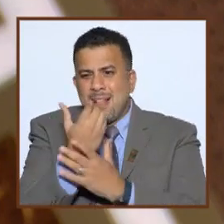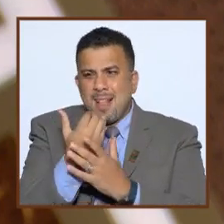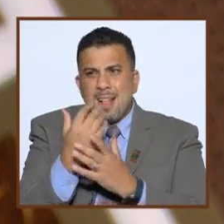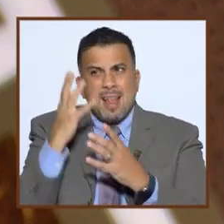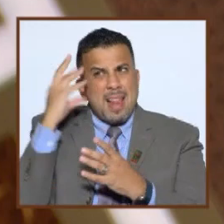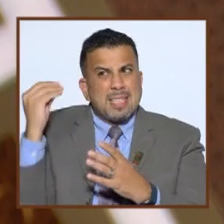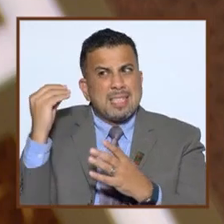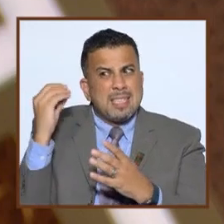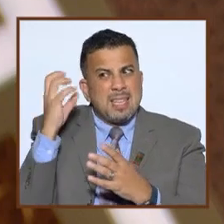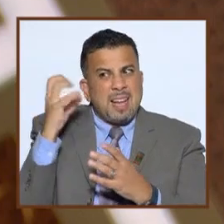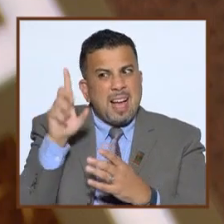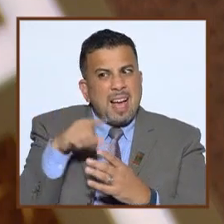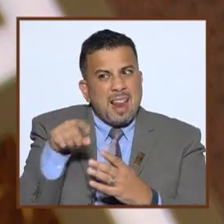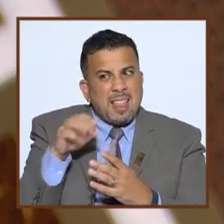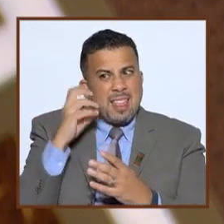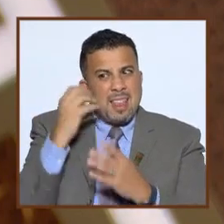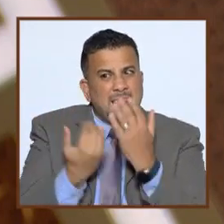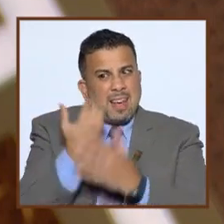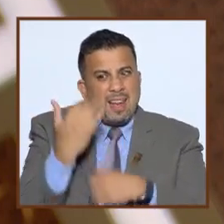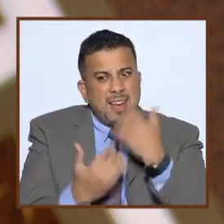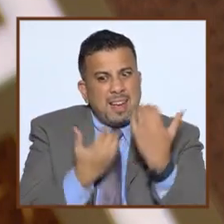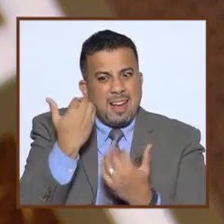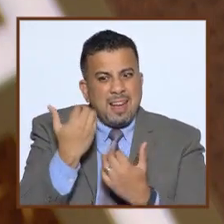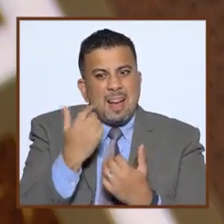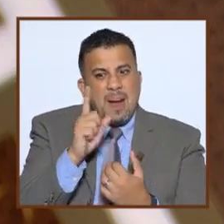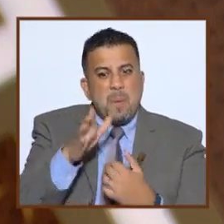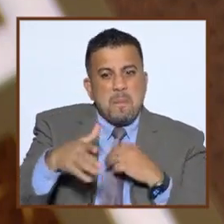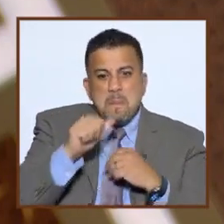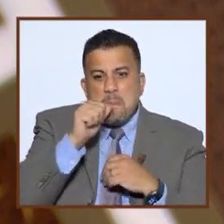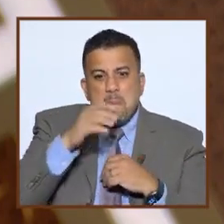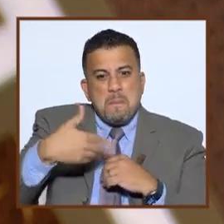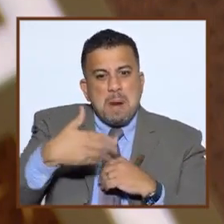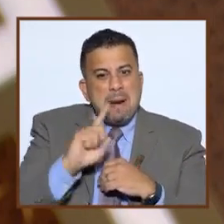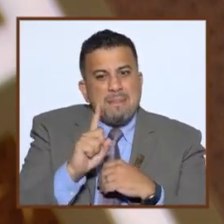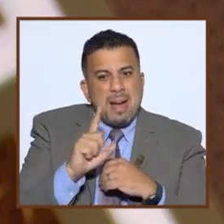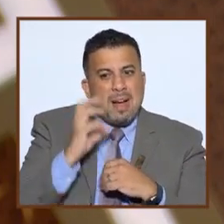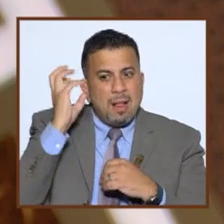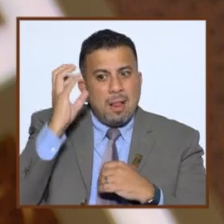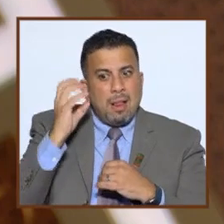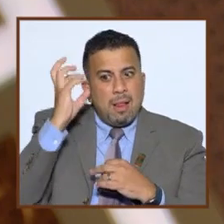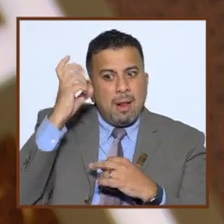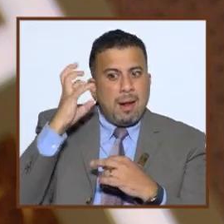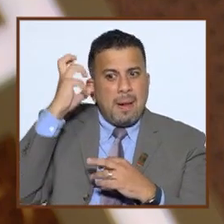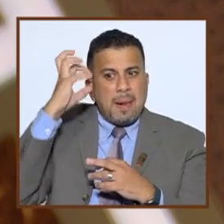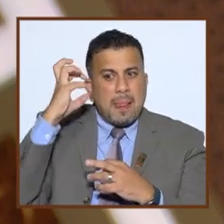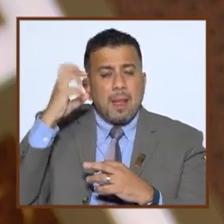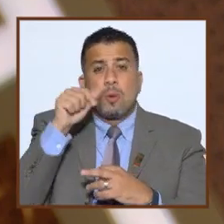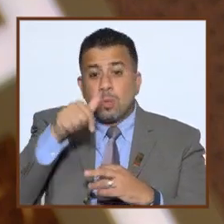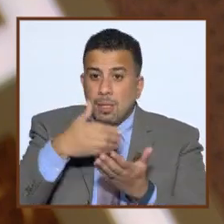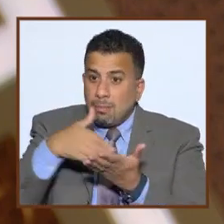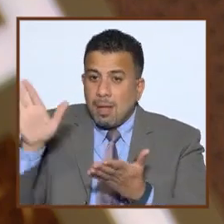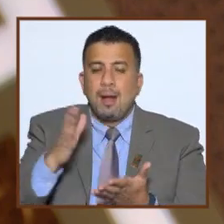قضيت على الوسواس في الصلاه في الطهاره ولاحظي كيف ان الشيطان يتنقل بك من شيء الى شيء اذا كنت